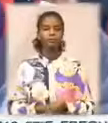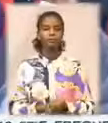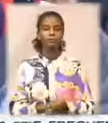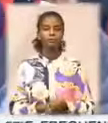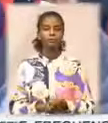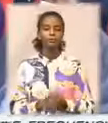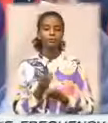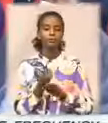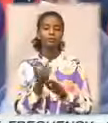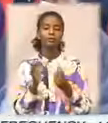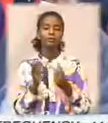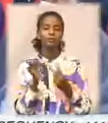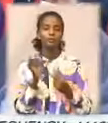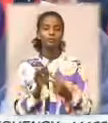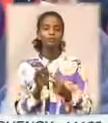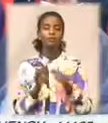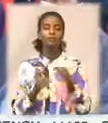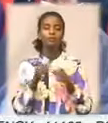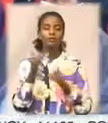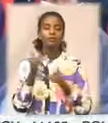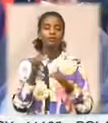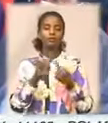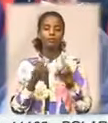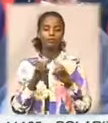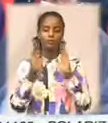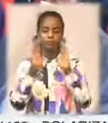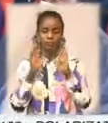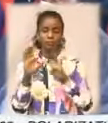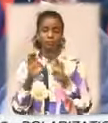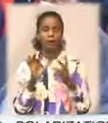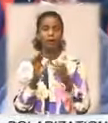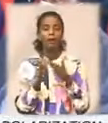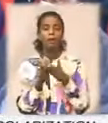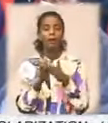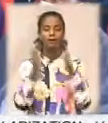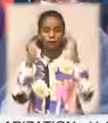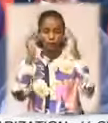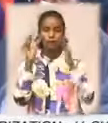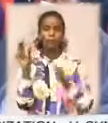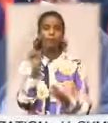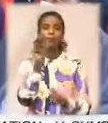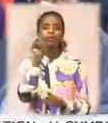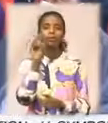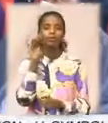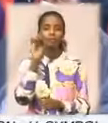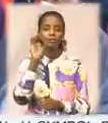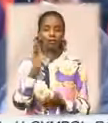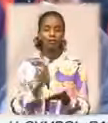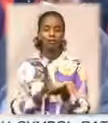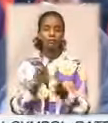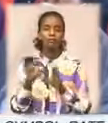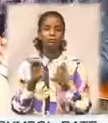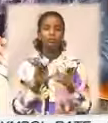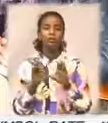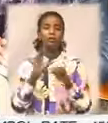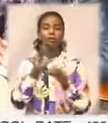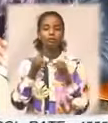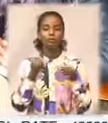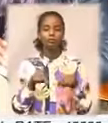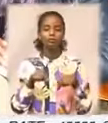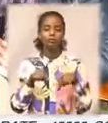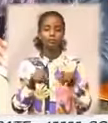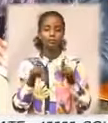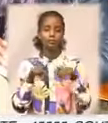ከድህረ ምርጫ ማግስት በቀጣይ ልማት መስኮች ላይ ትኩረት ያደረገ የአመራሮች መድረክ በቡታጅራ ከተማ ተካሂዷል። በክልሉ በዘንድሮ የበልግ